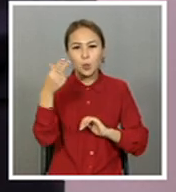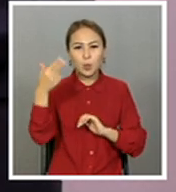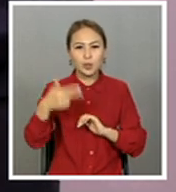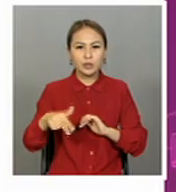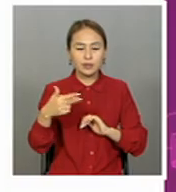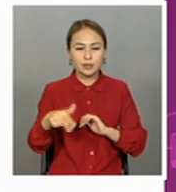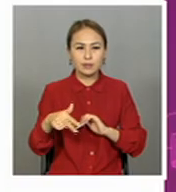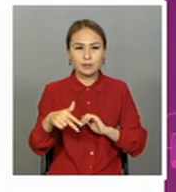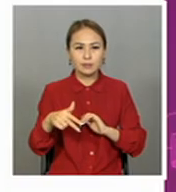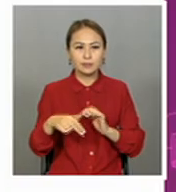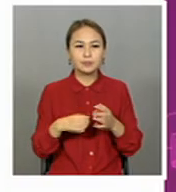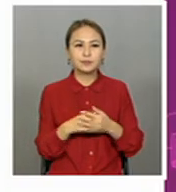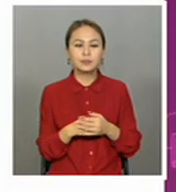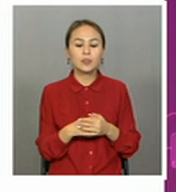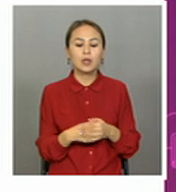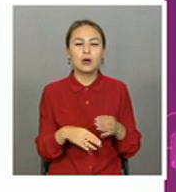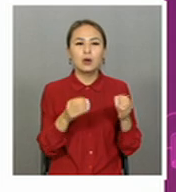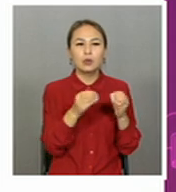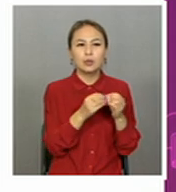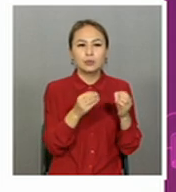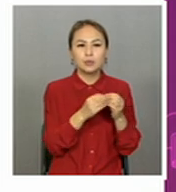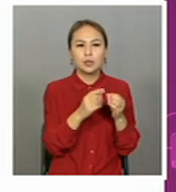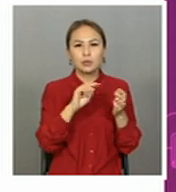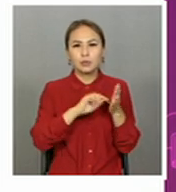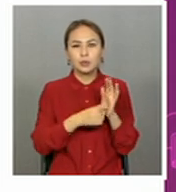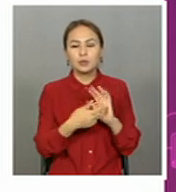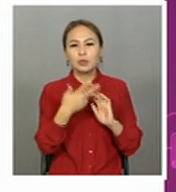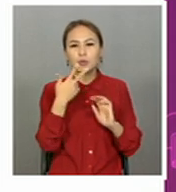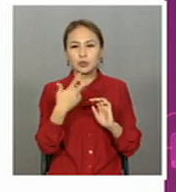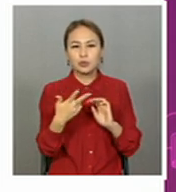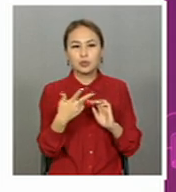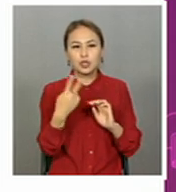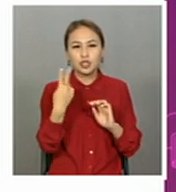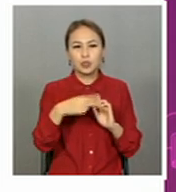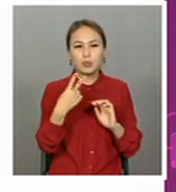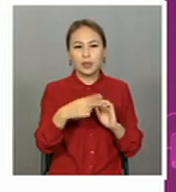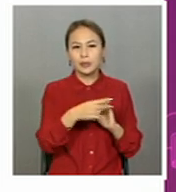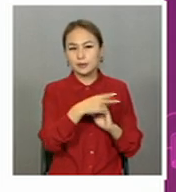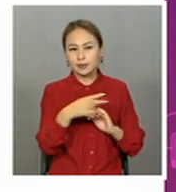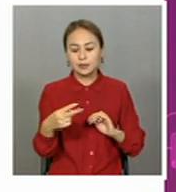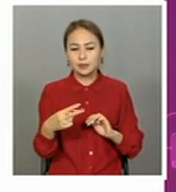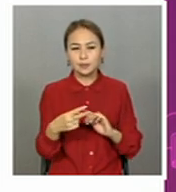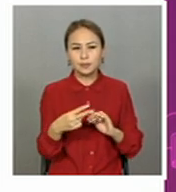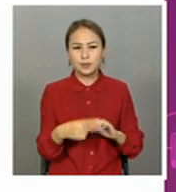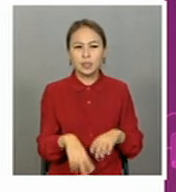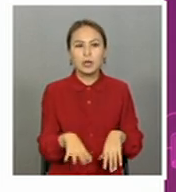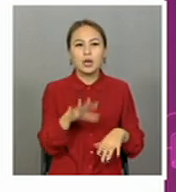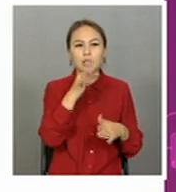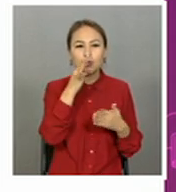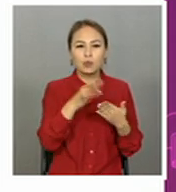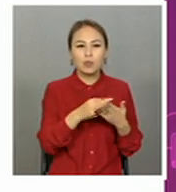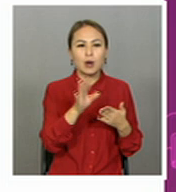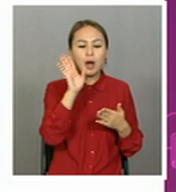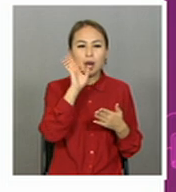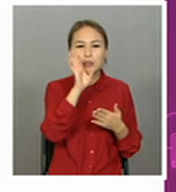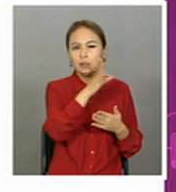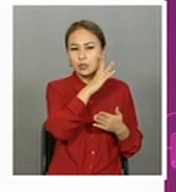30-ға тең. 10 мен 2-нің көбейтіндісі 20-ға тең. Жауабын